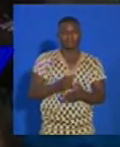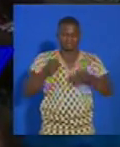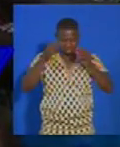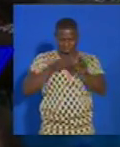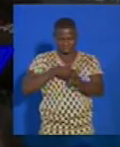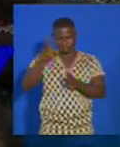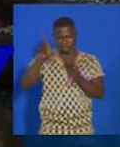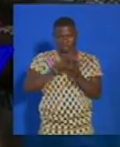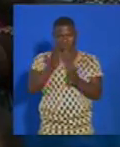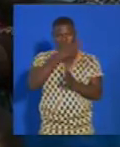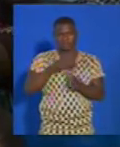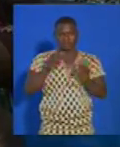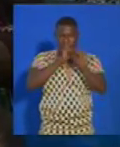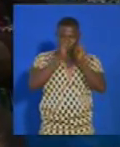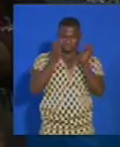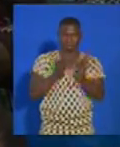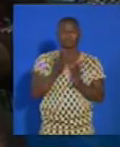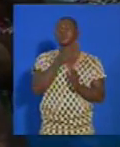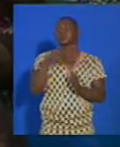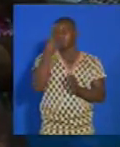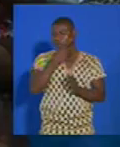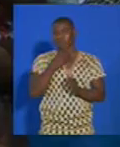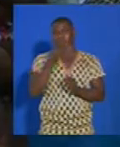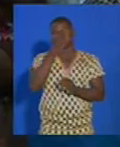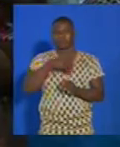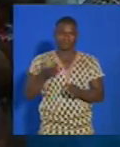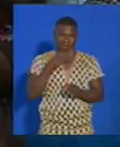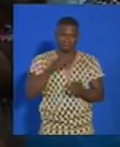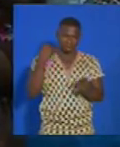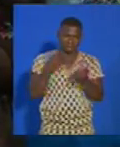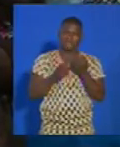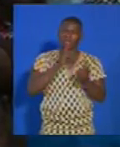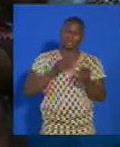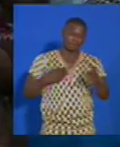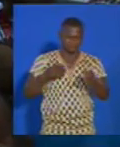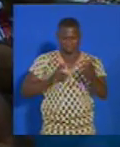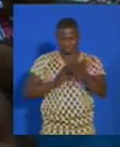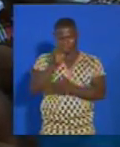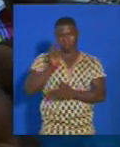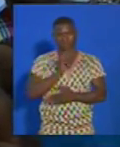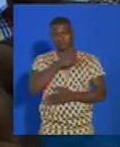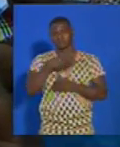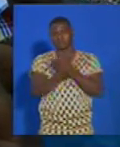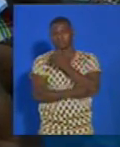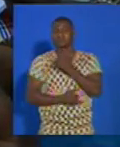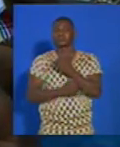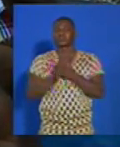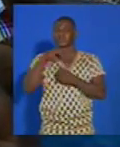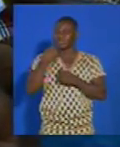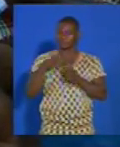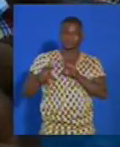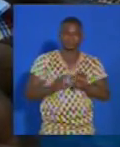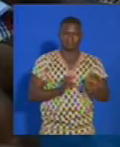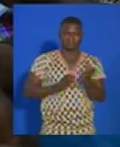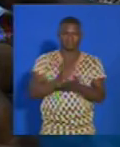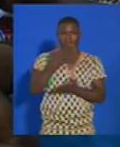professionnels des médias dont la finalité ultime est le développement véritable de notre pays. Le développement qui se traduit par